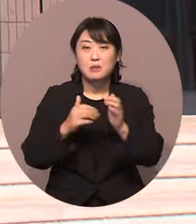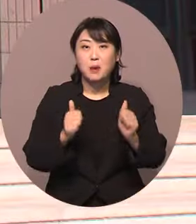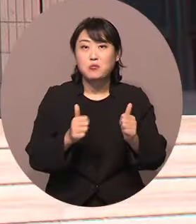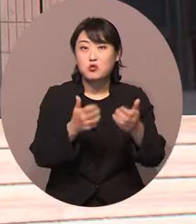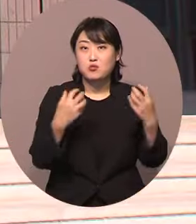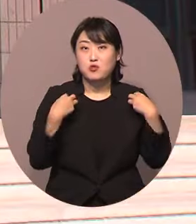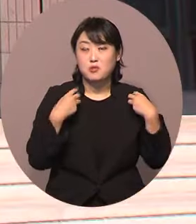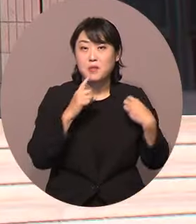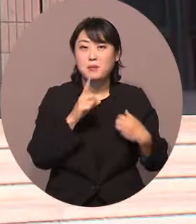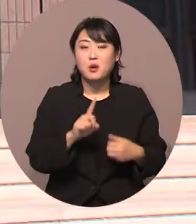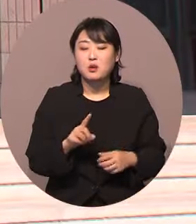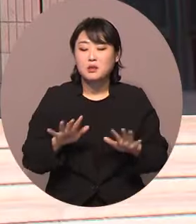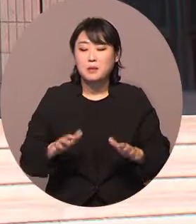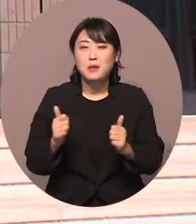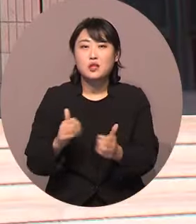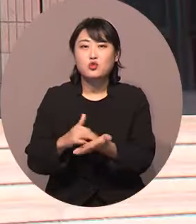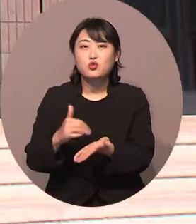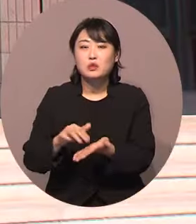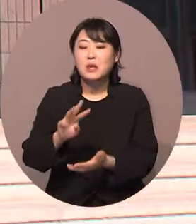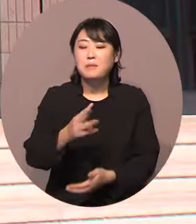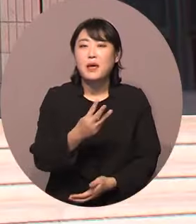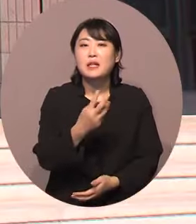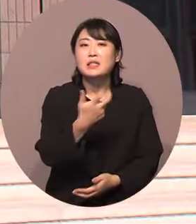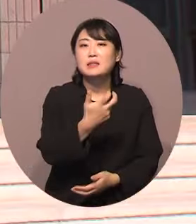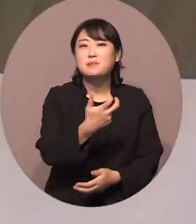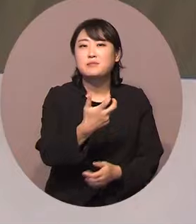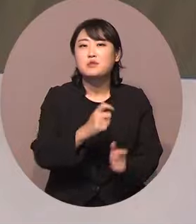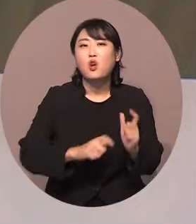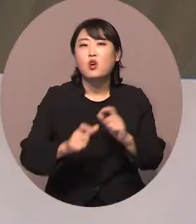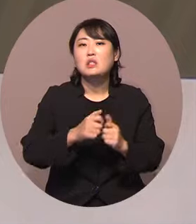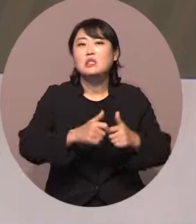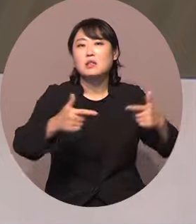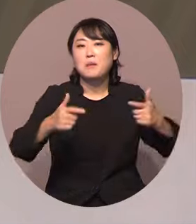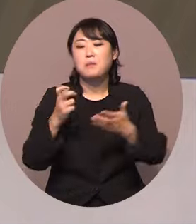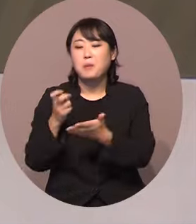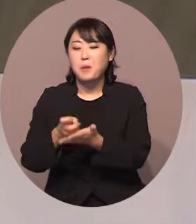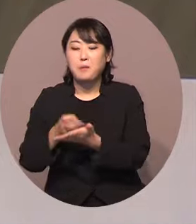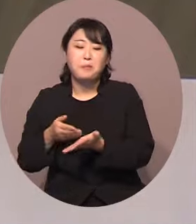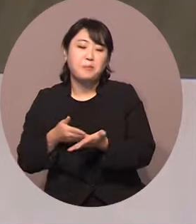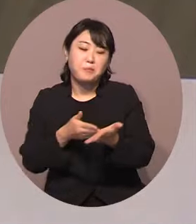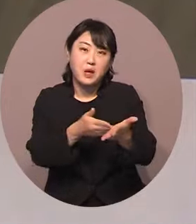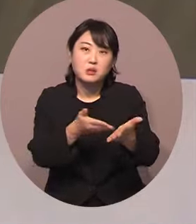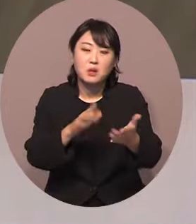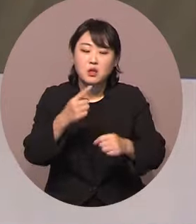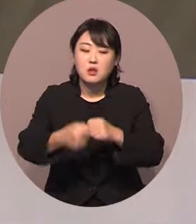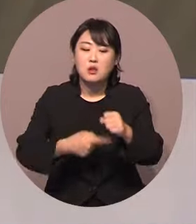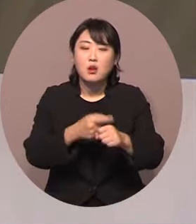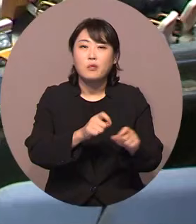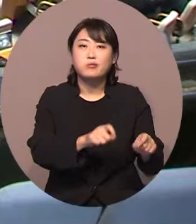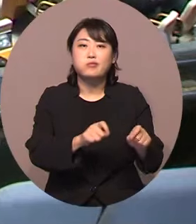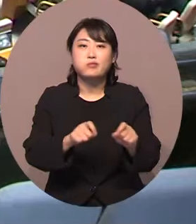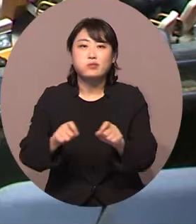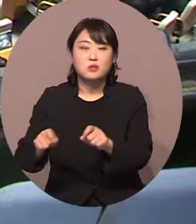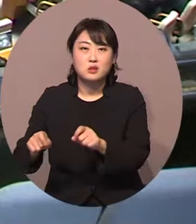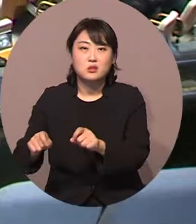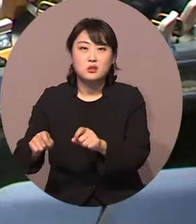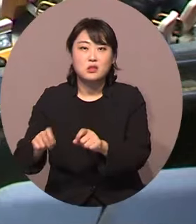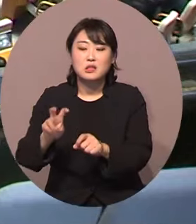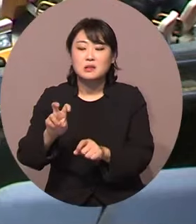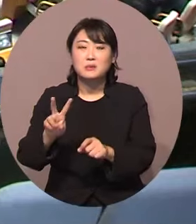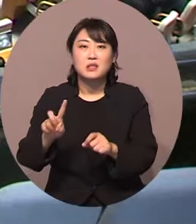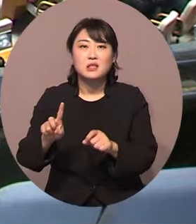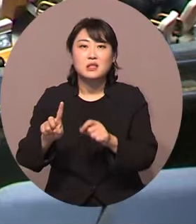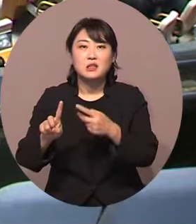정원을 지금보다 302명 늘리는 내용의 법안을 발휘했지만 1년 넘게 처리되지 못한 채 21대